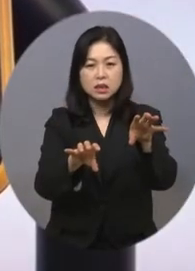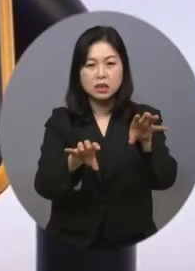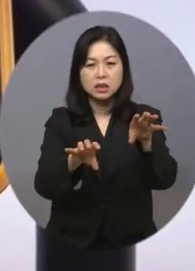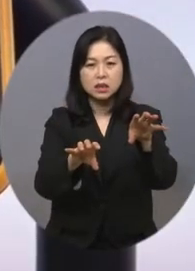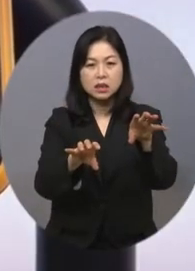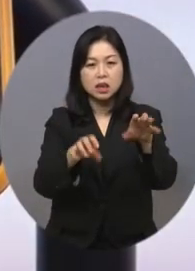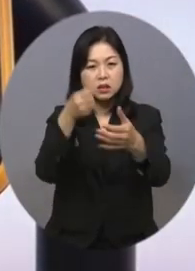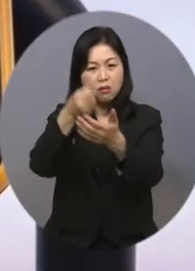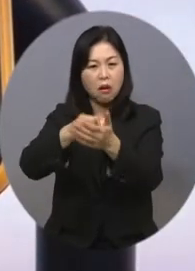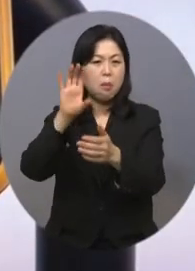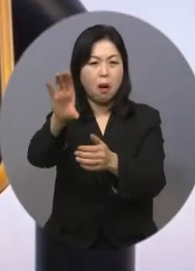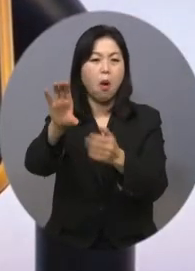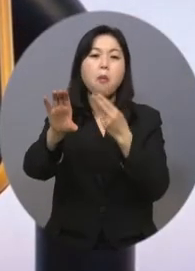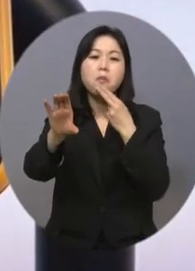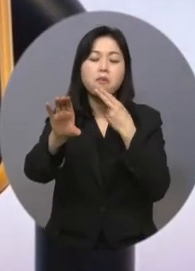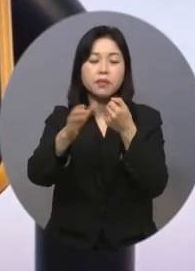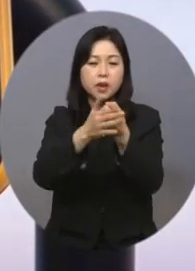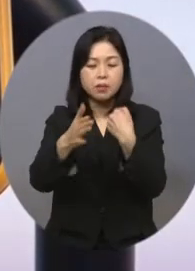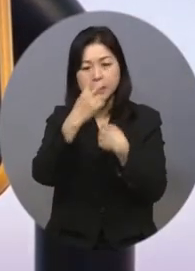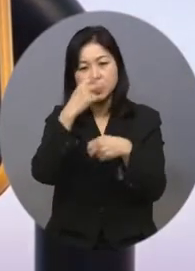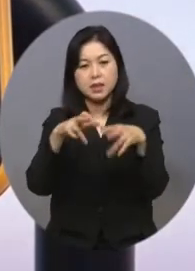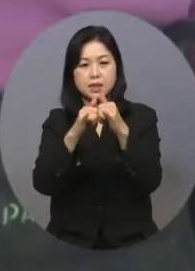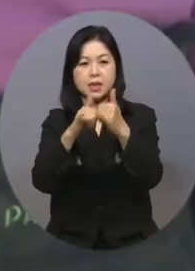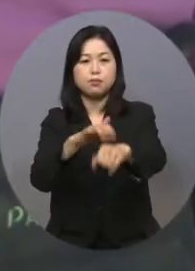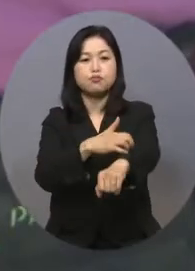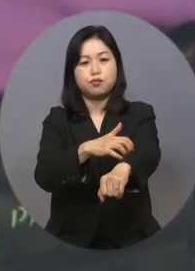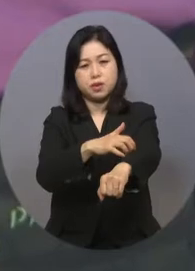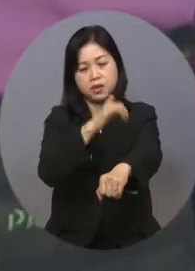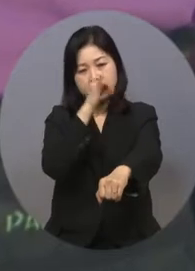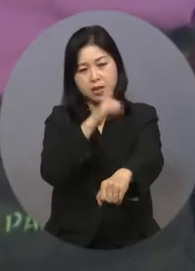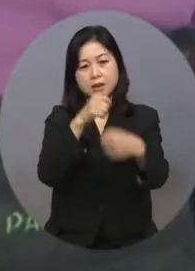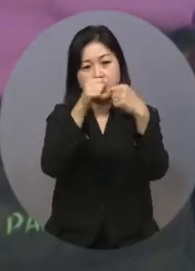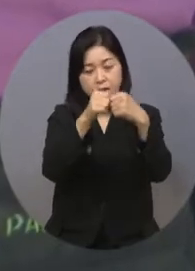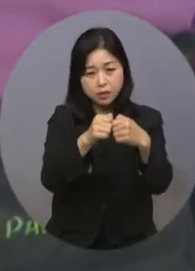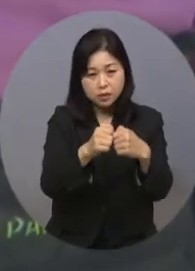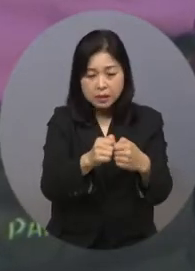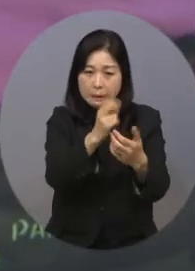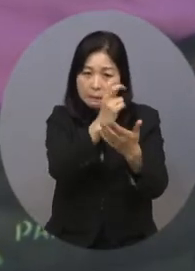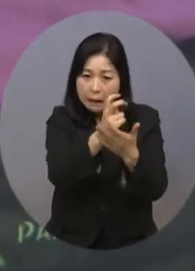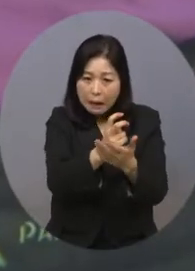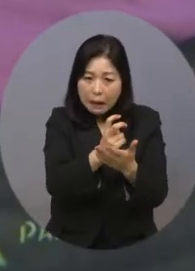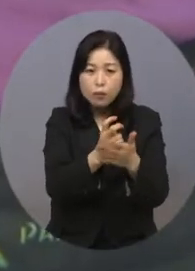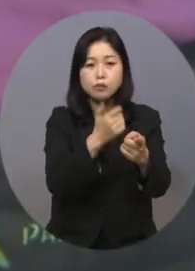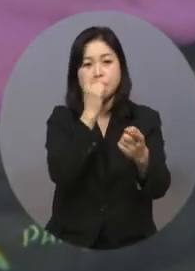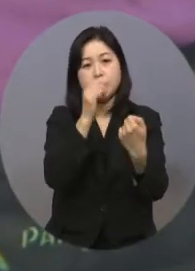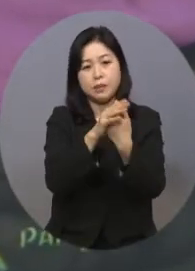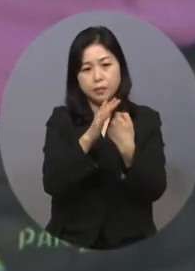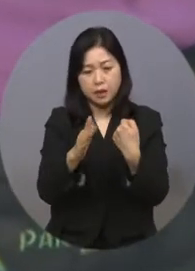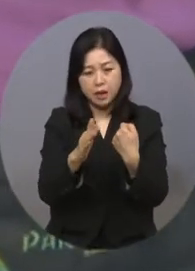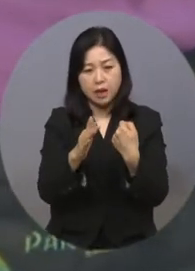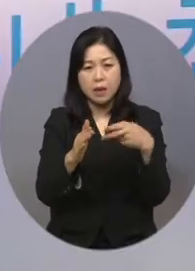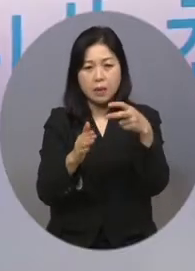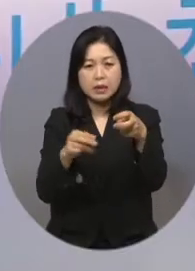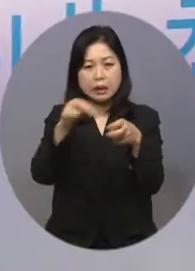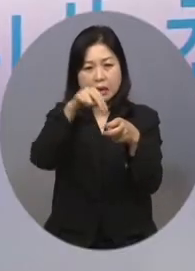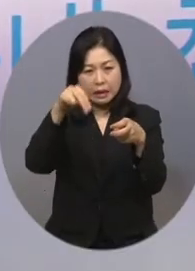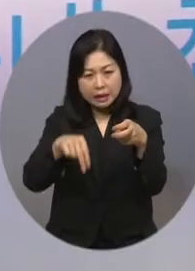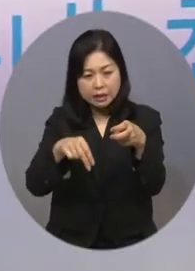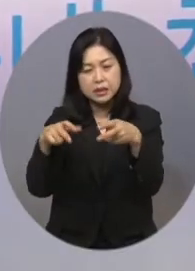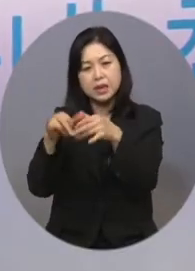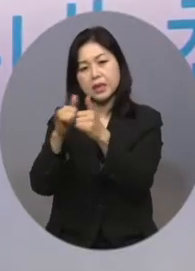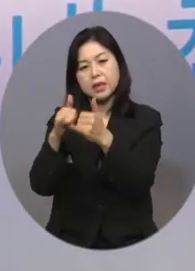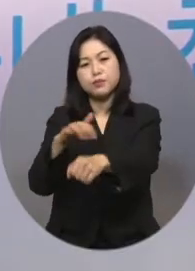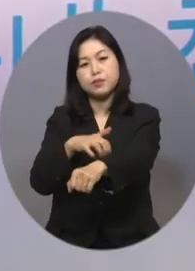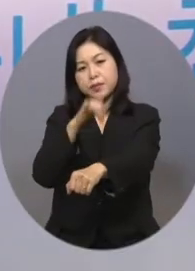상황입니다. 즉 세부적인 규정 미비로 교통약자의 불편이 커지고 있다는 설명입니다. 카드